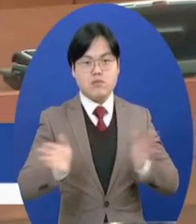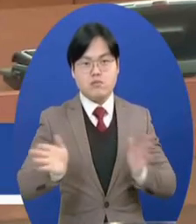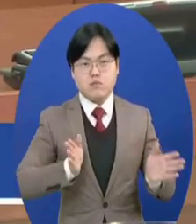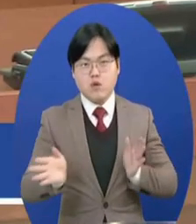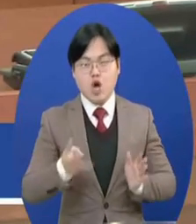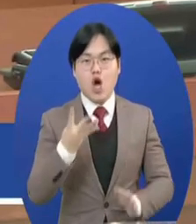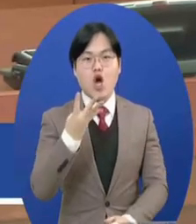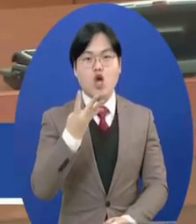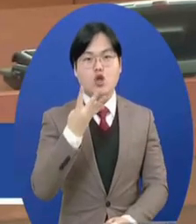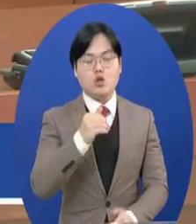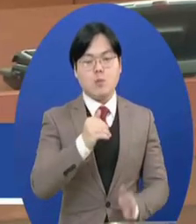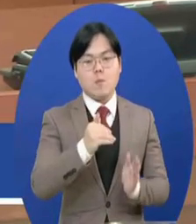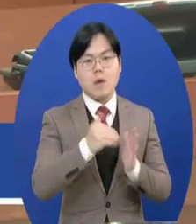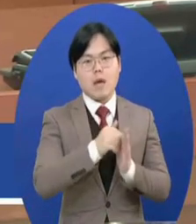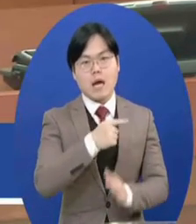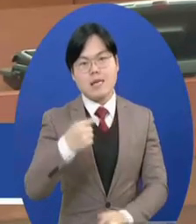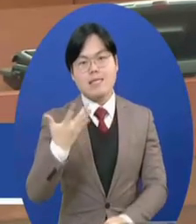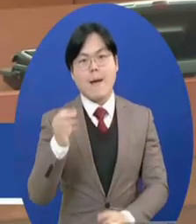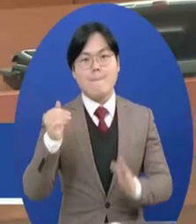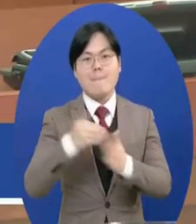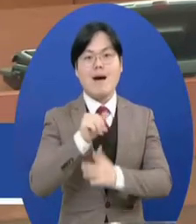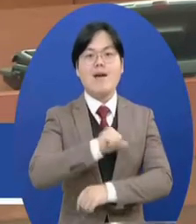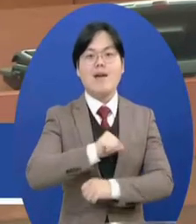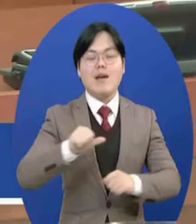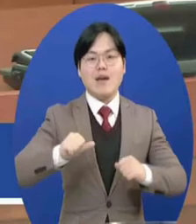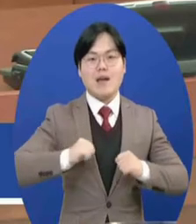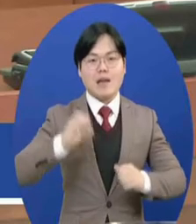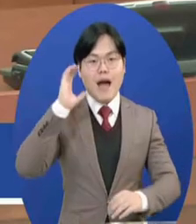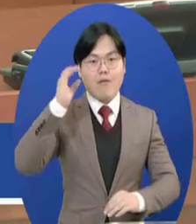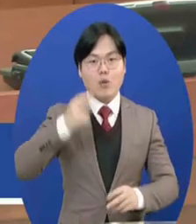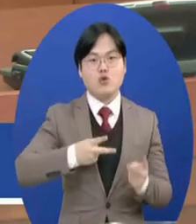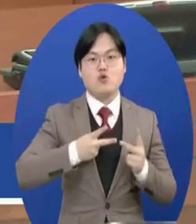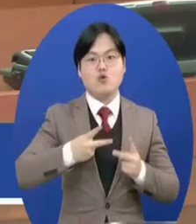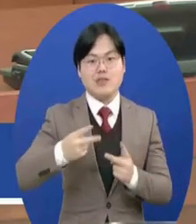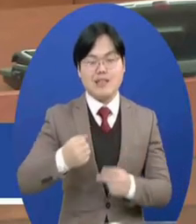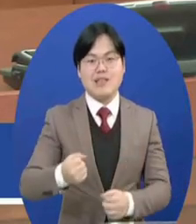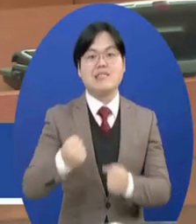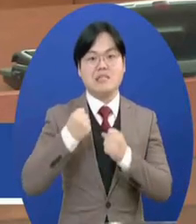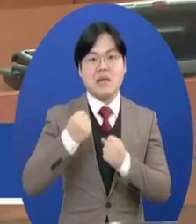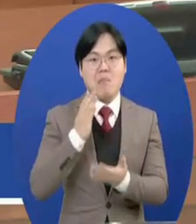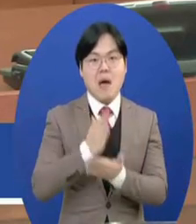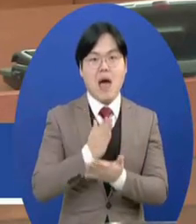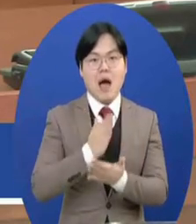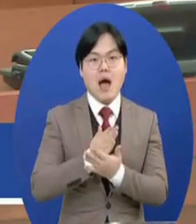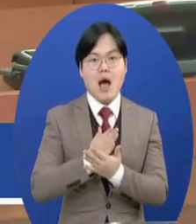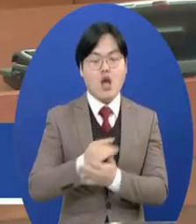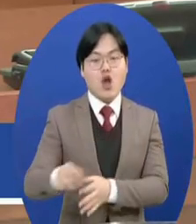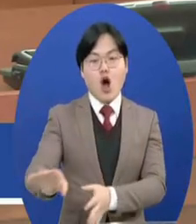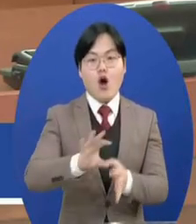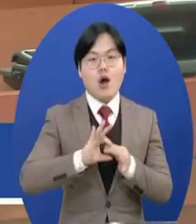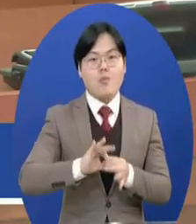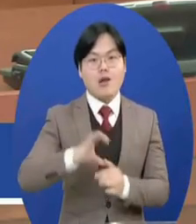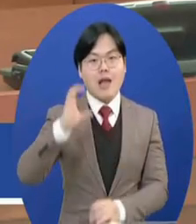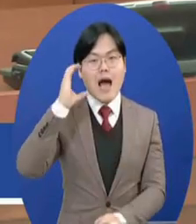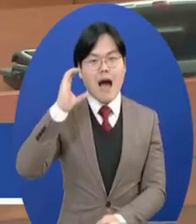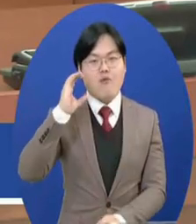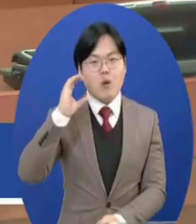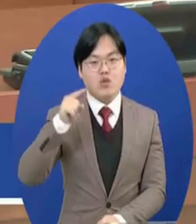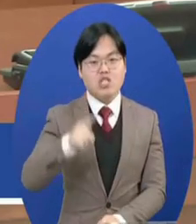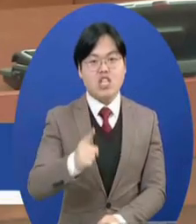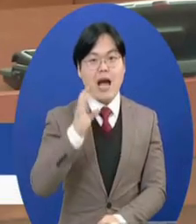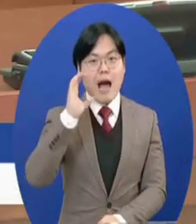мянган орчим, 40-50 мянган орчим иргэнд нийтийн тээврээр үйлчлэх хүчин чадал бий. Энэ хүрээндээ бол бид автобусанда нэг